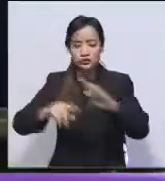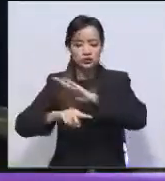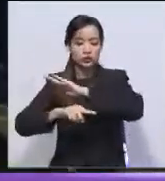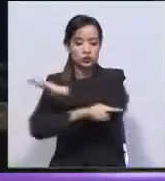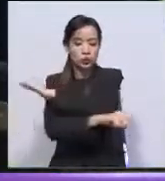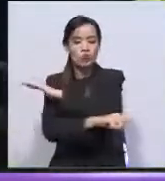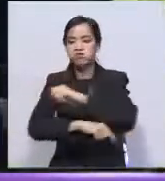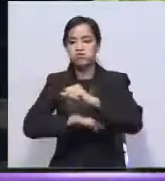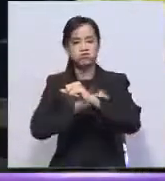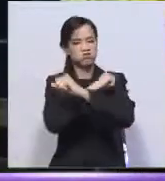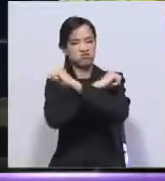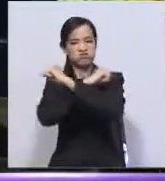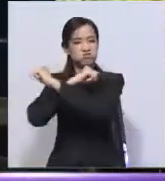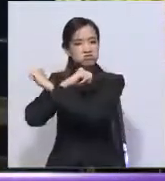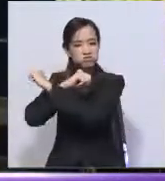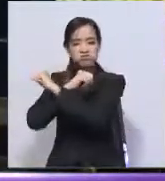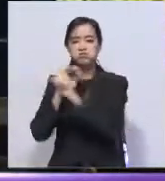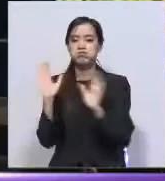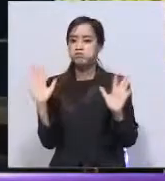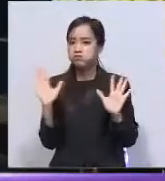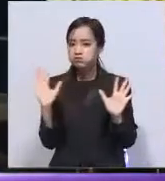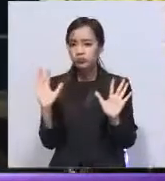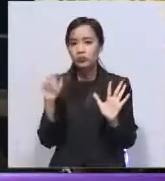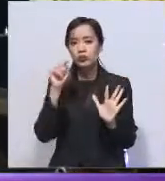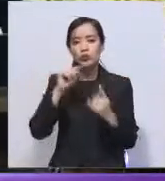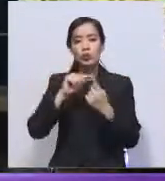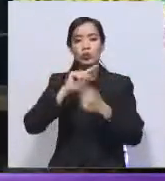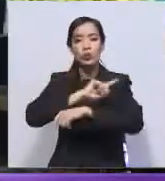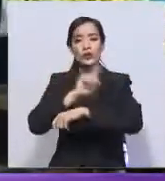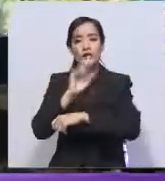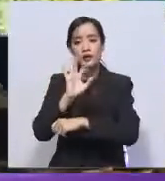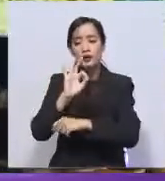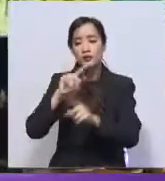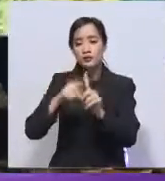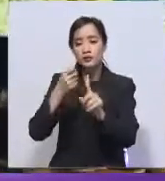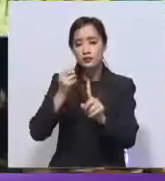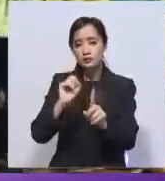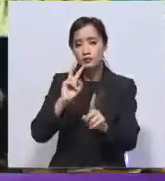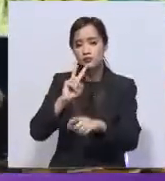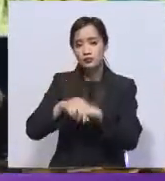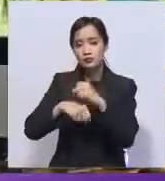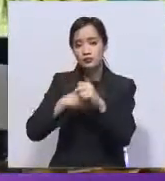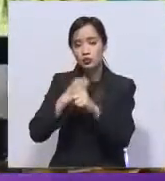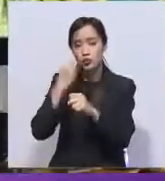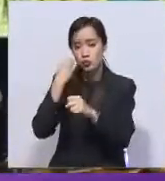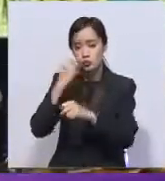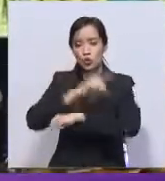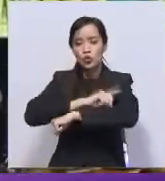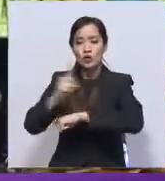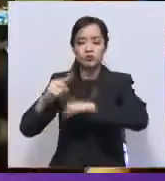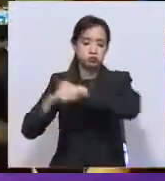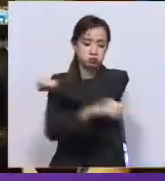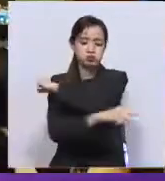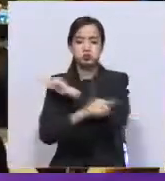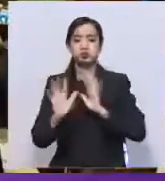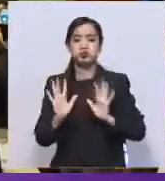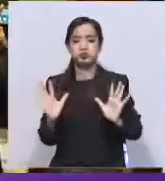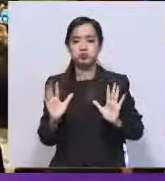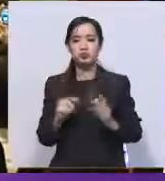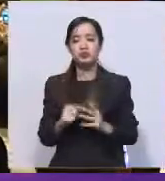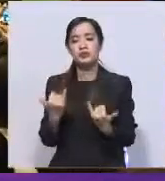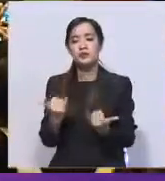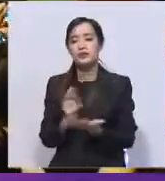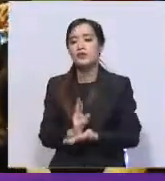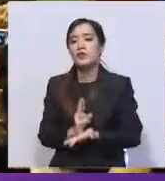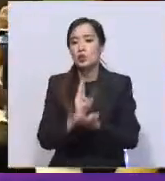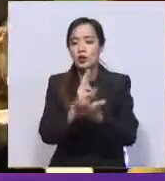มณ์ในการป้องกันและปราบปรามการทุจริตคอร์รัปชันเนื่องในวันที่9ธันวาคมของทุกปีเป็นวันต่อต้านคอร์รัปชันสากลพร้อมมอบร